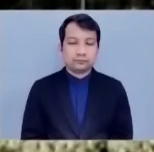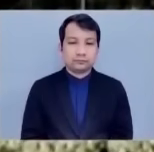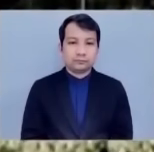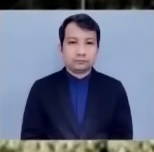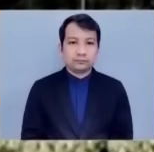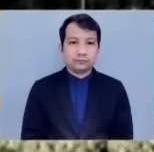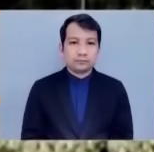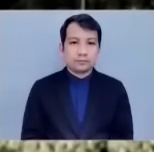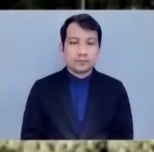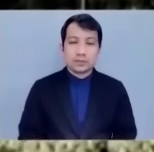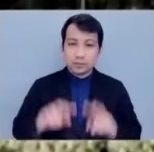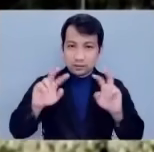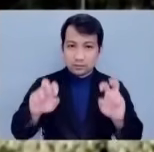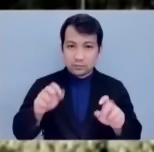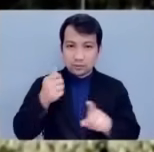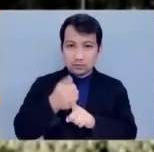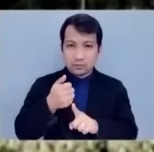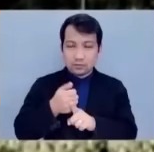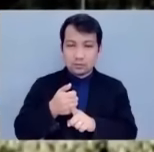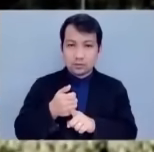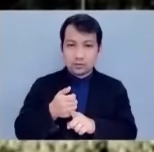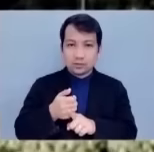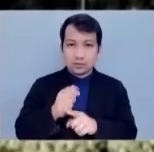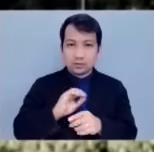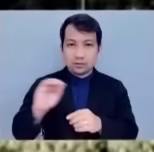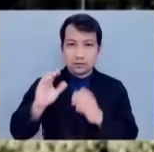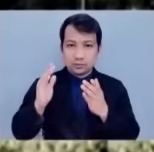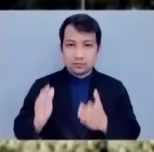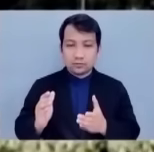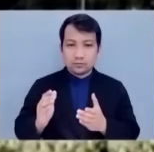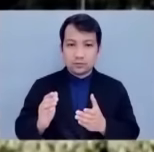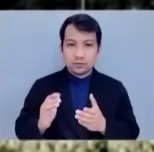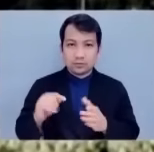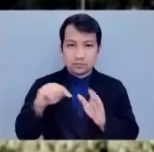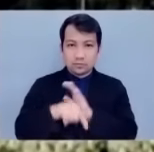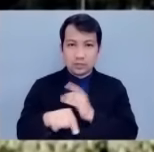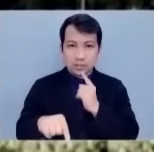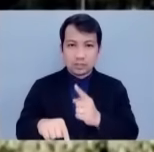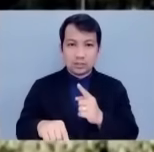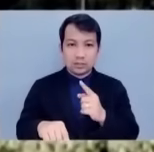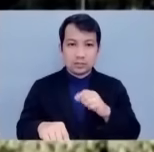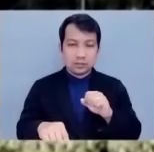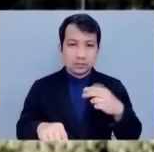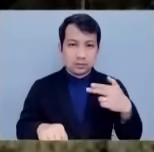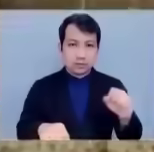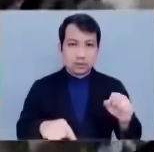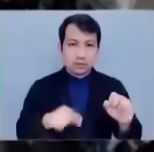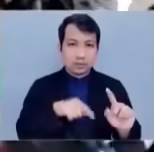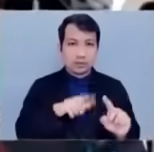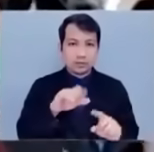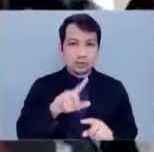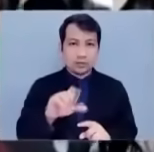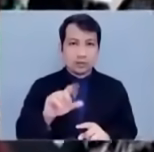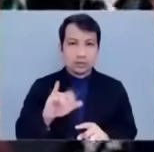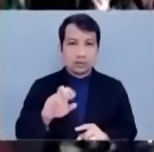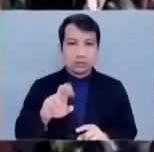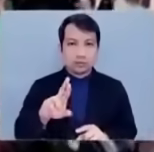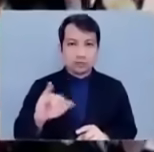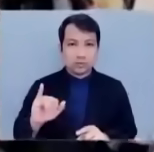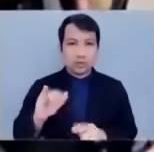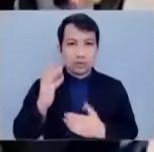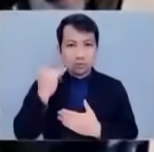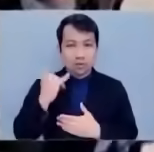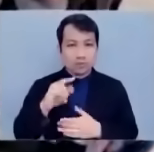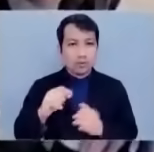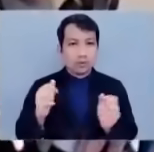Tinawag na terrorist act ng mismong pinuno ng Hamas ang pagpatay ng Israel sa senior Hamas leader na si Salih al-Aruri. Ito raw ay labag sa soberanya